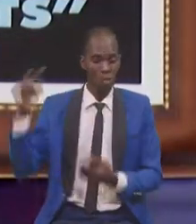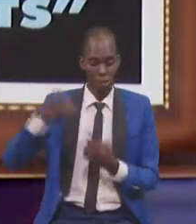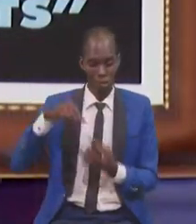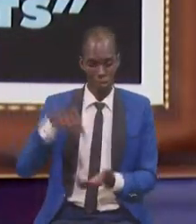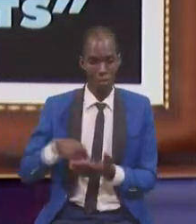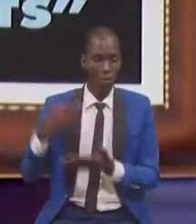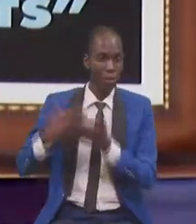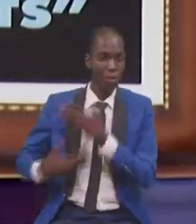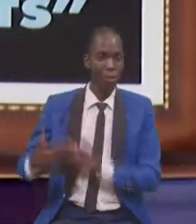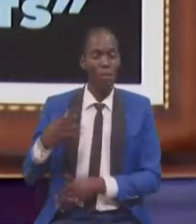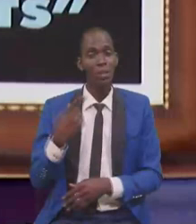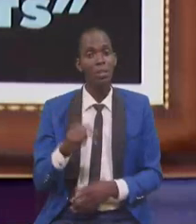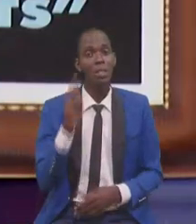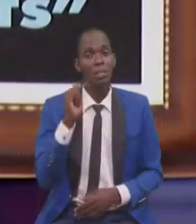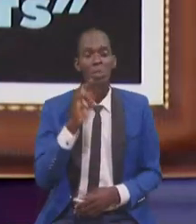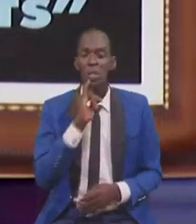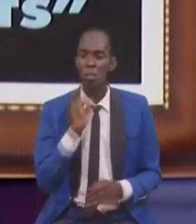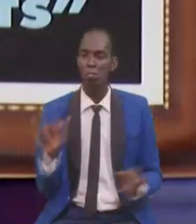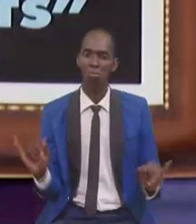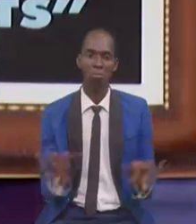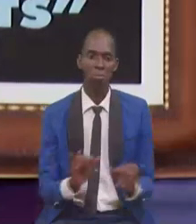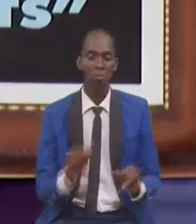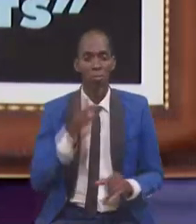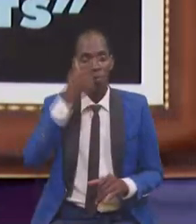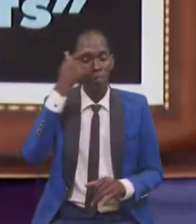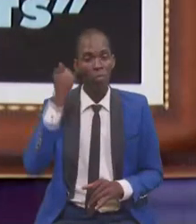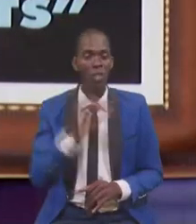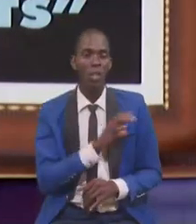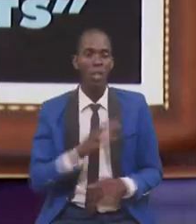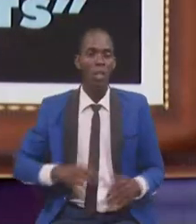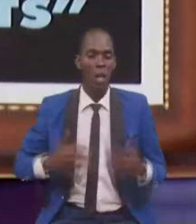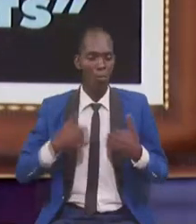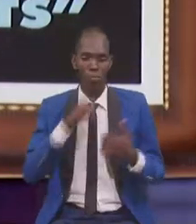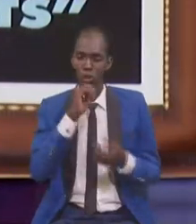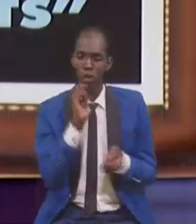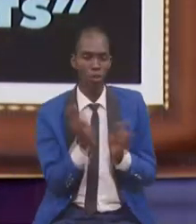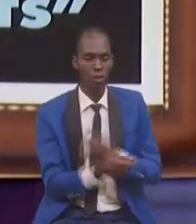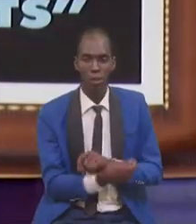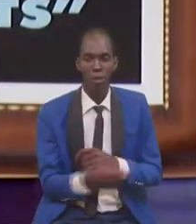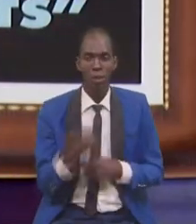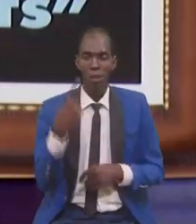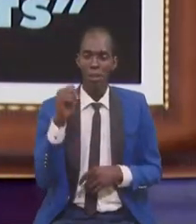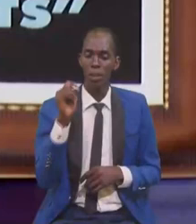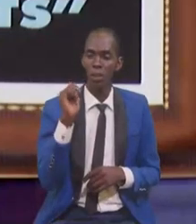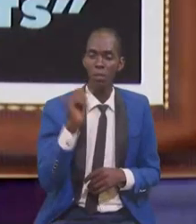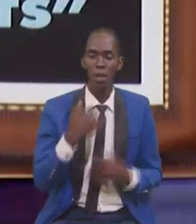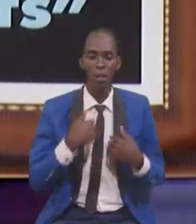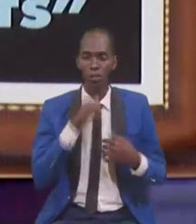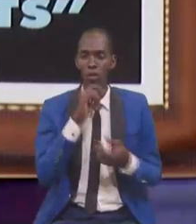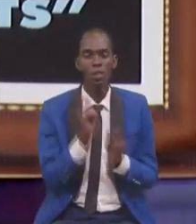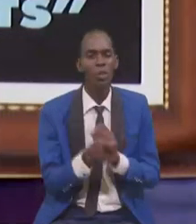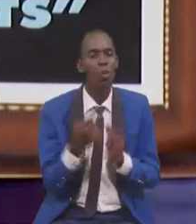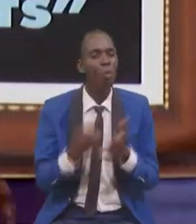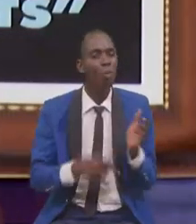ce jour, cette génération, le témoignage demeure unanime parce que Christ n'a pas changé. Le témoignage n'a pas